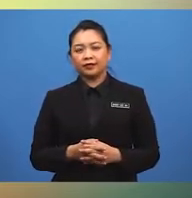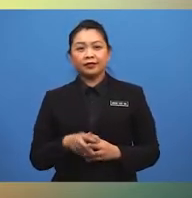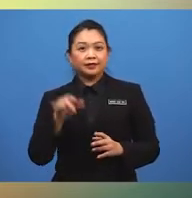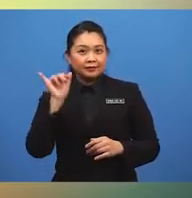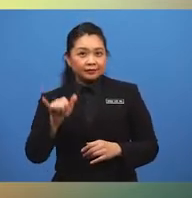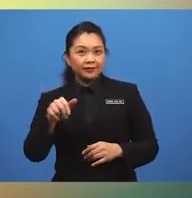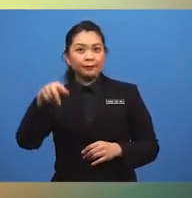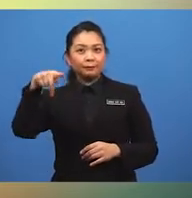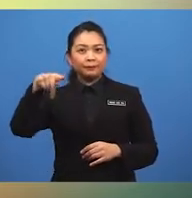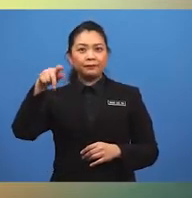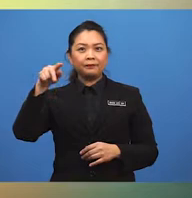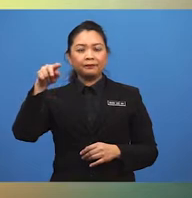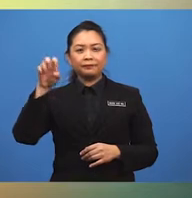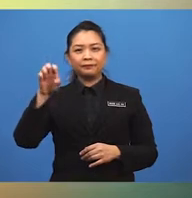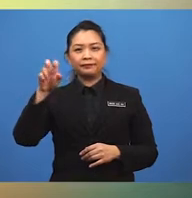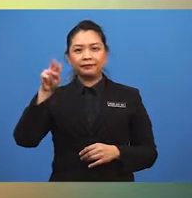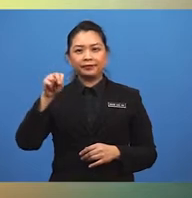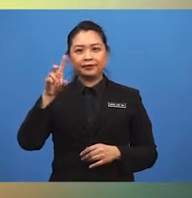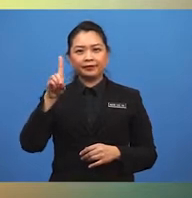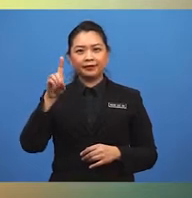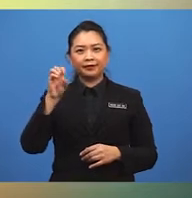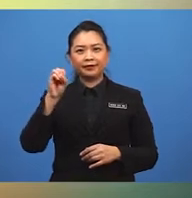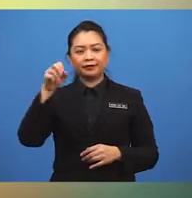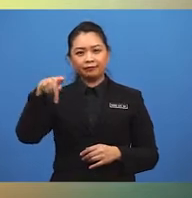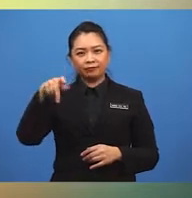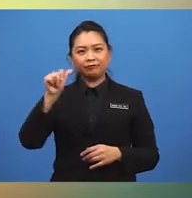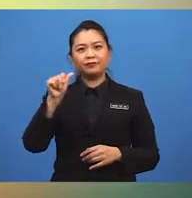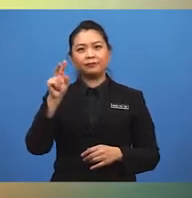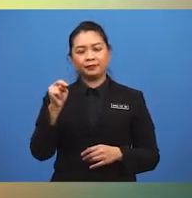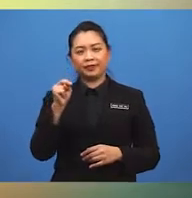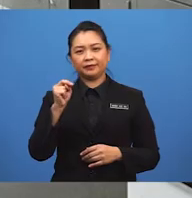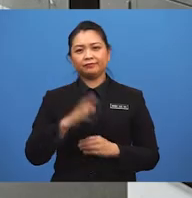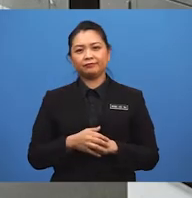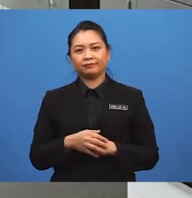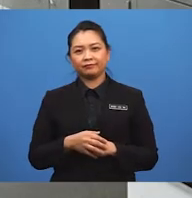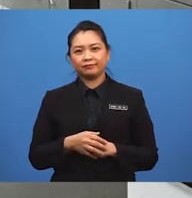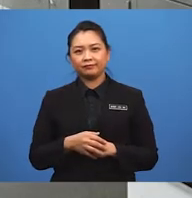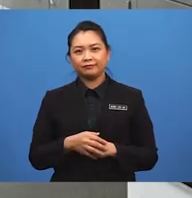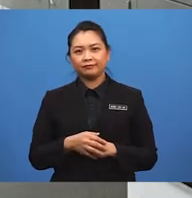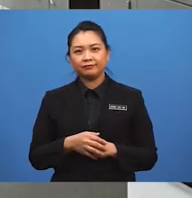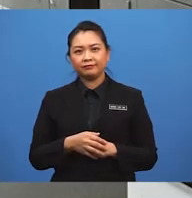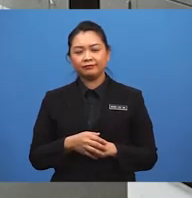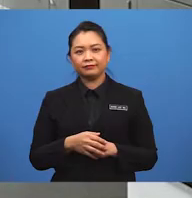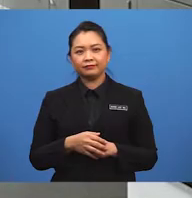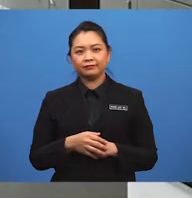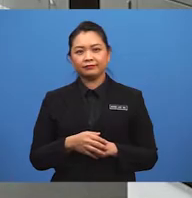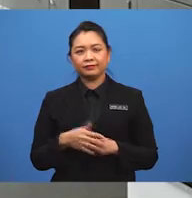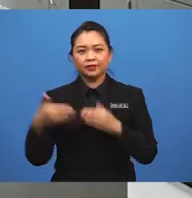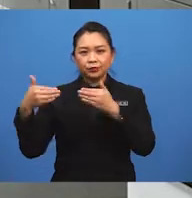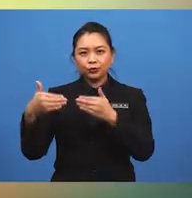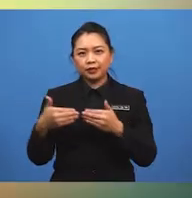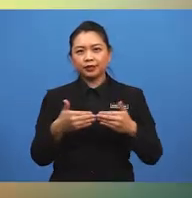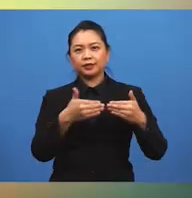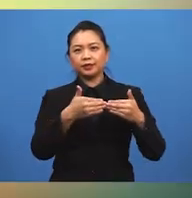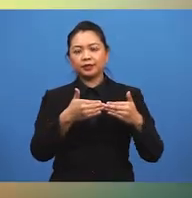Ya, betul. Jawapannya ialah pendopan. Seterusnya, soalan terakhir kita